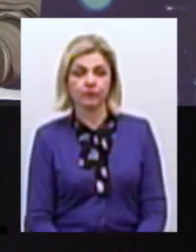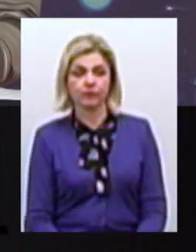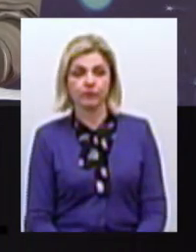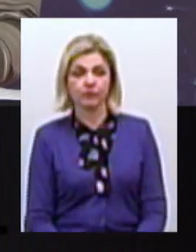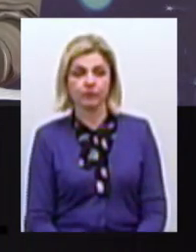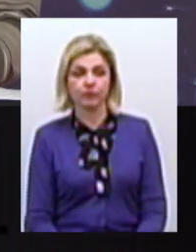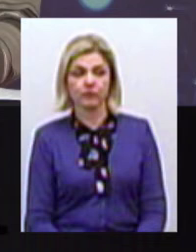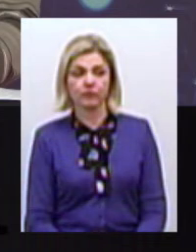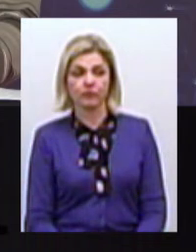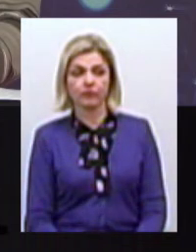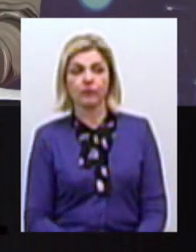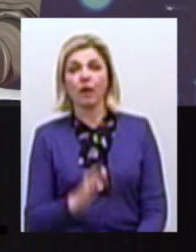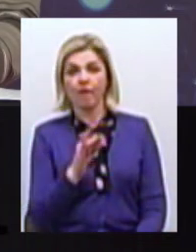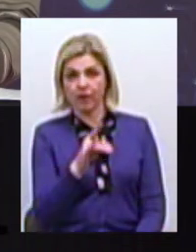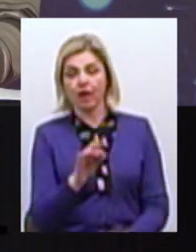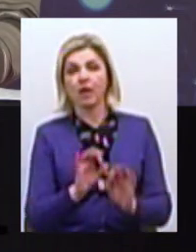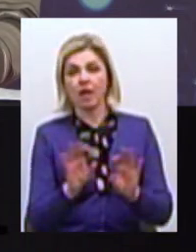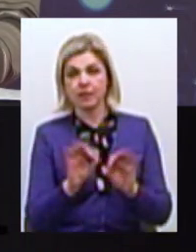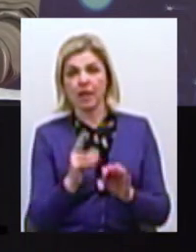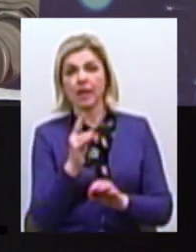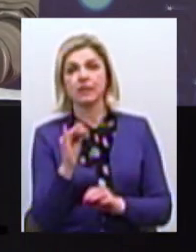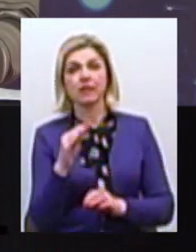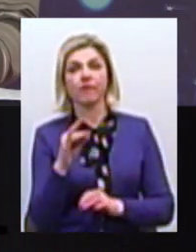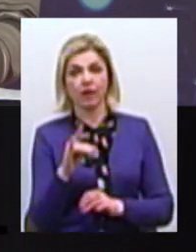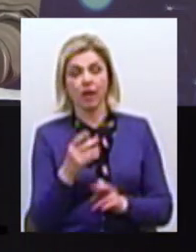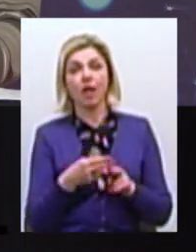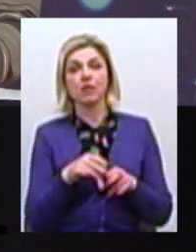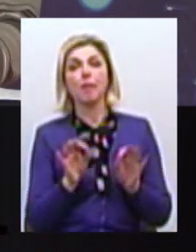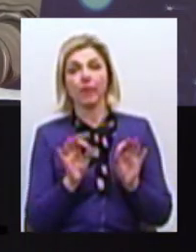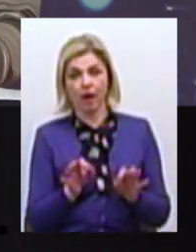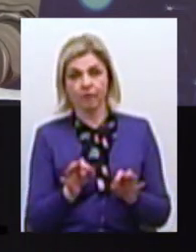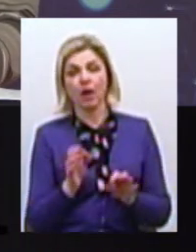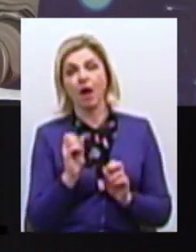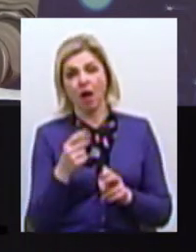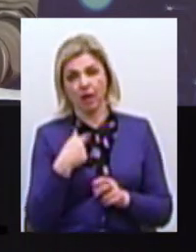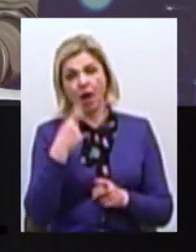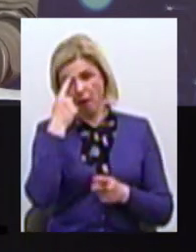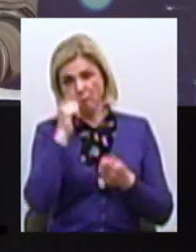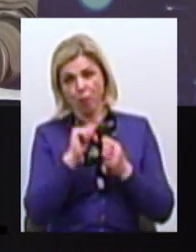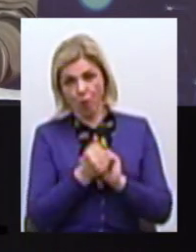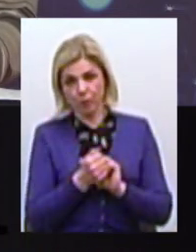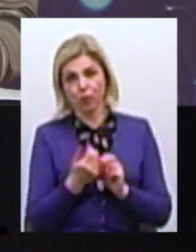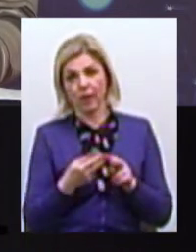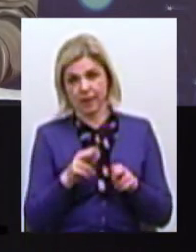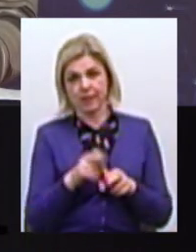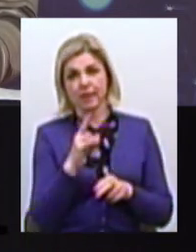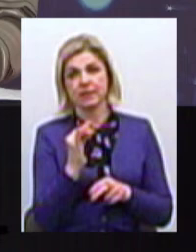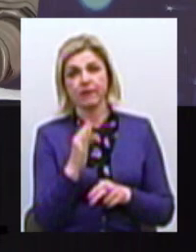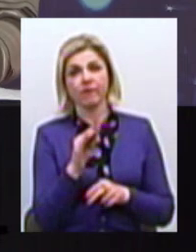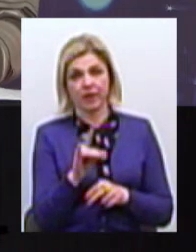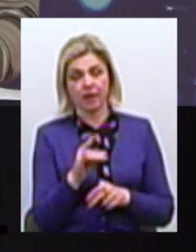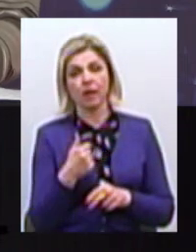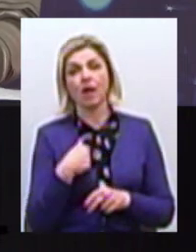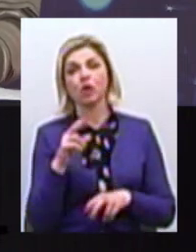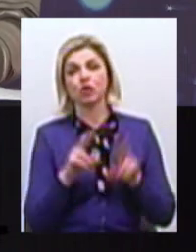Ви навели цифри, привели. В принципі, вони правильні, да, наскільки я пам'ятаю, ці цифри. Значить, я вважаю,